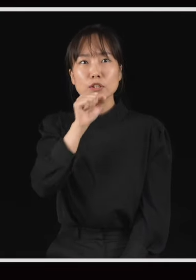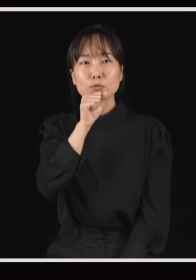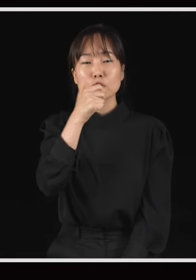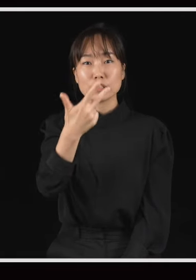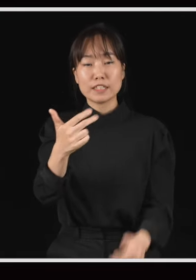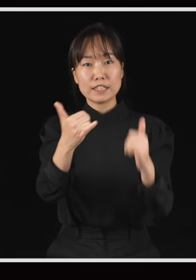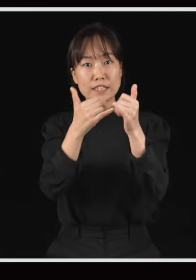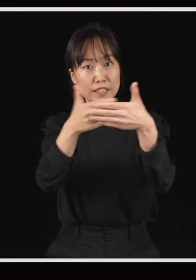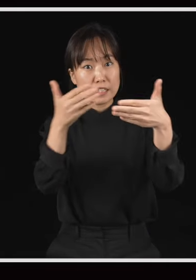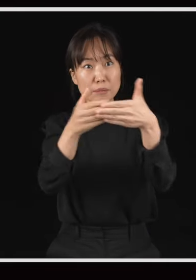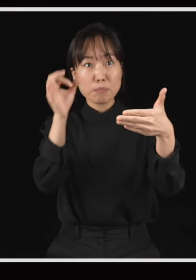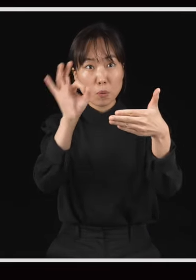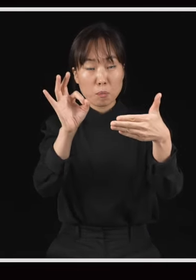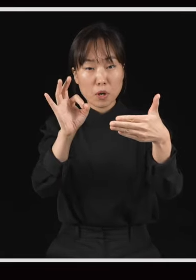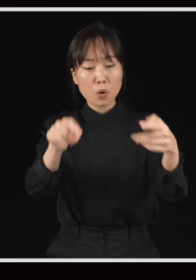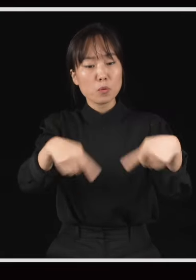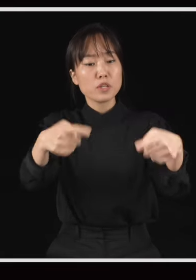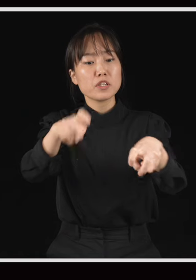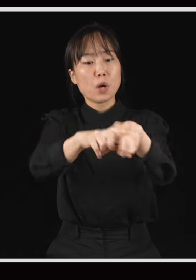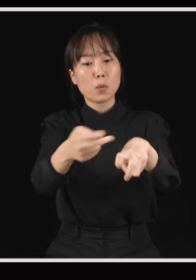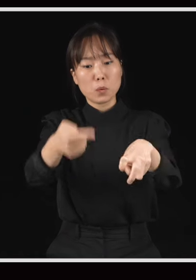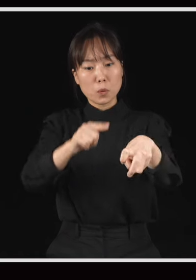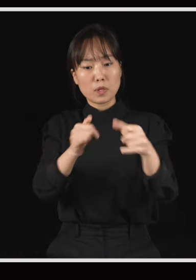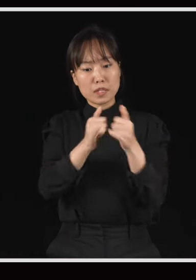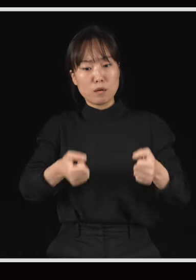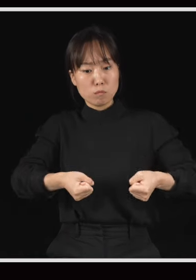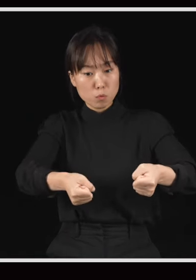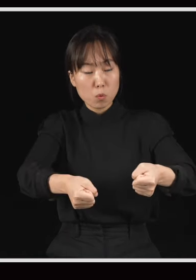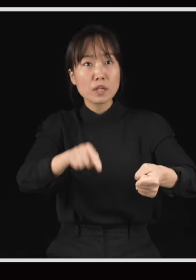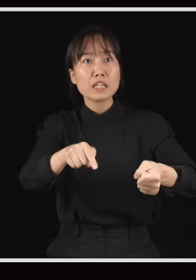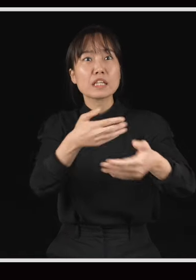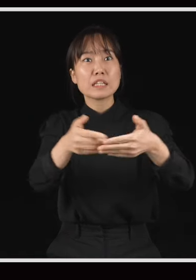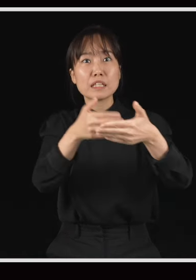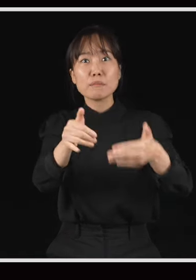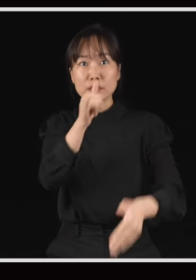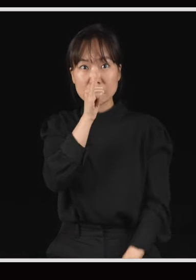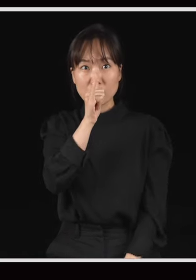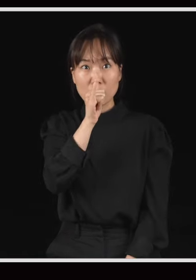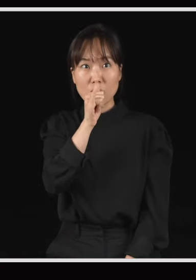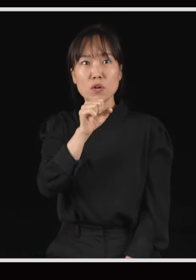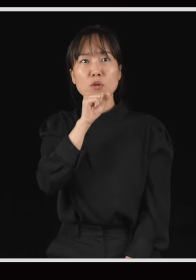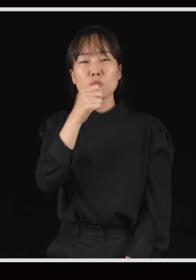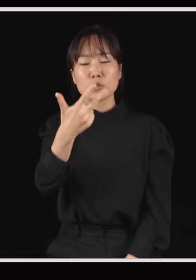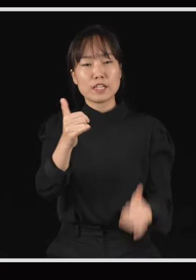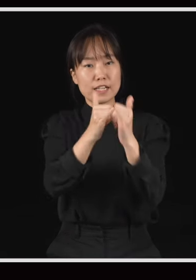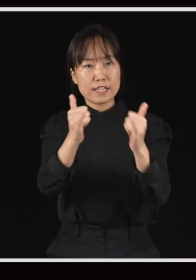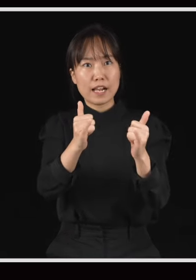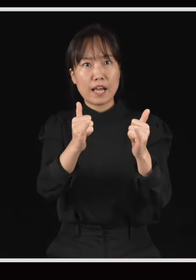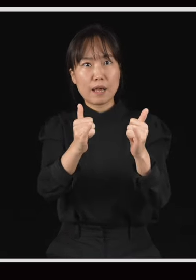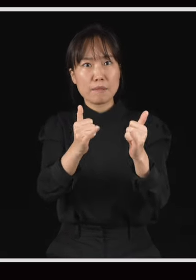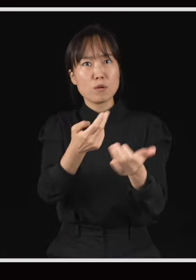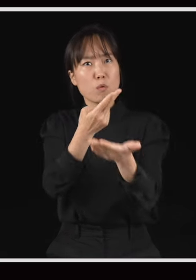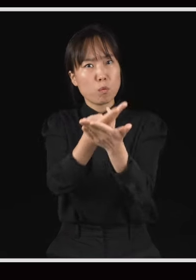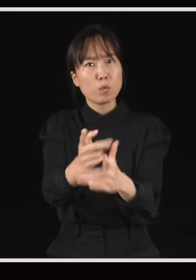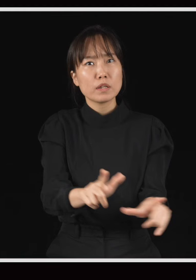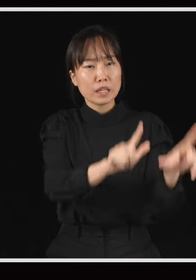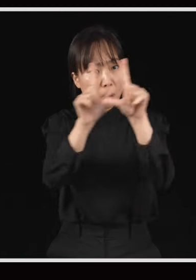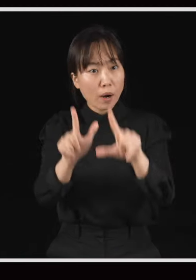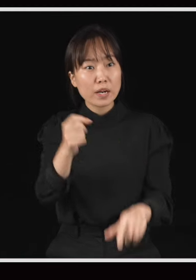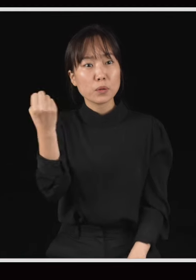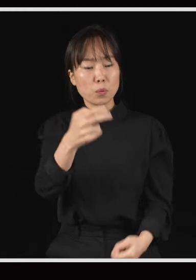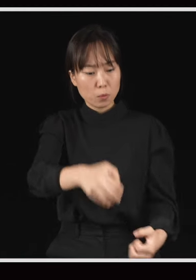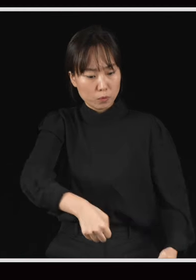허약이 되면 저기 휠체어를 누가 밀고 가고 있어요. 거의 침상 생활을 하게 된다라고 하고 기저귀를 차게 된다는